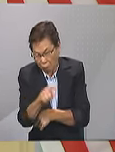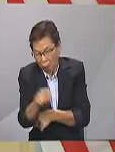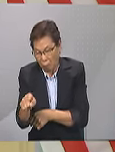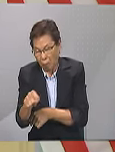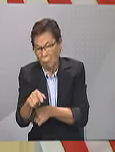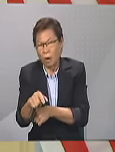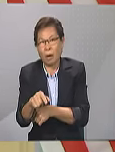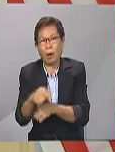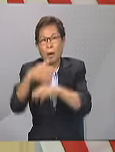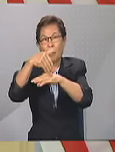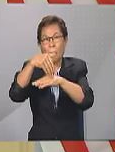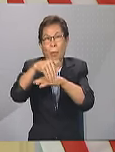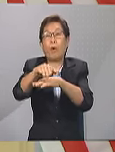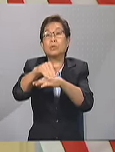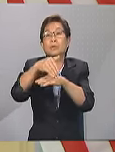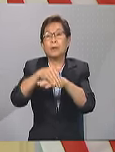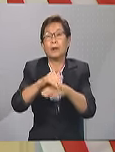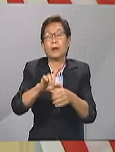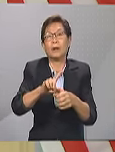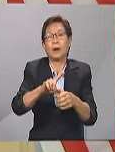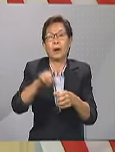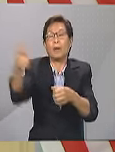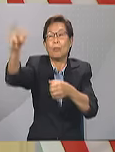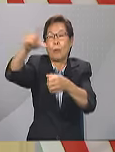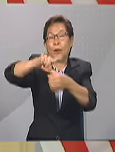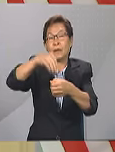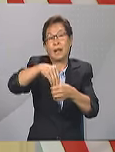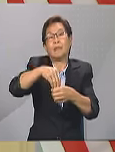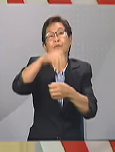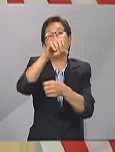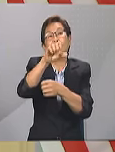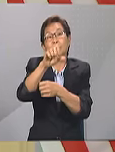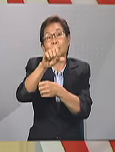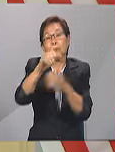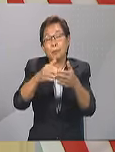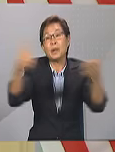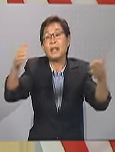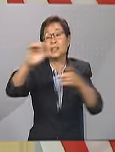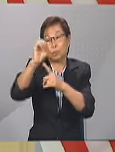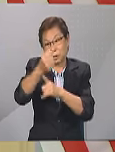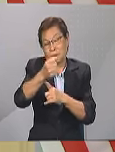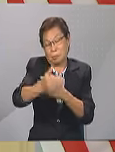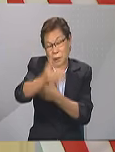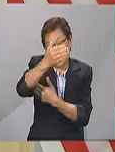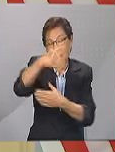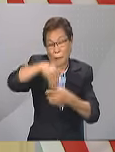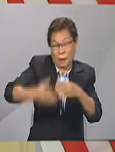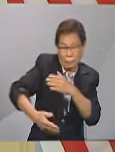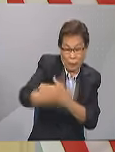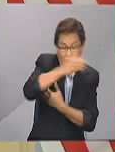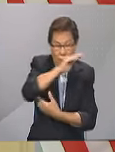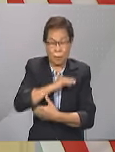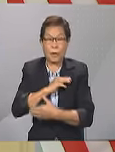posting di dalam media sosial macem-macem pagi tadi ya format menteri pembangunan